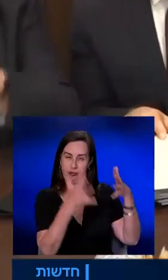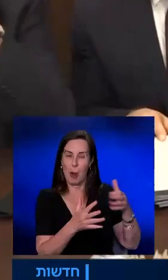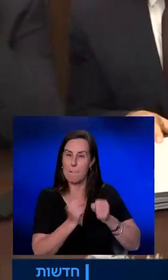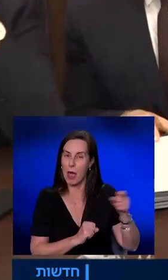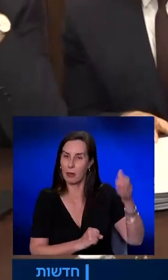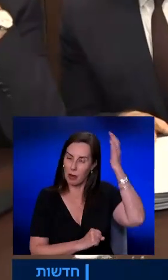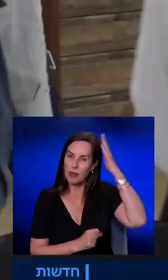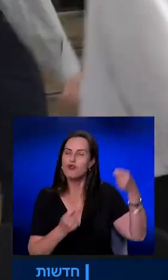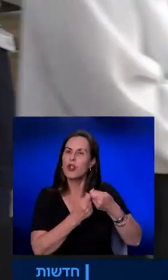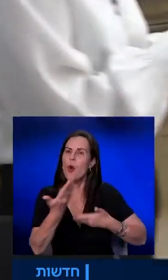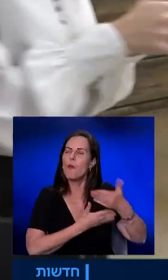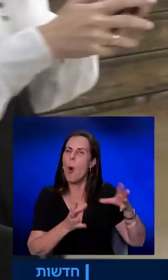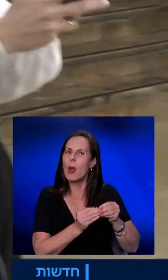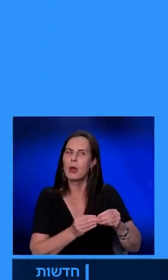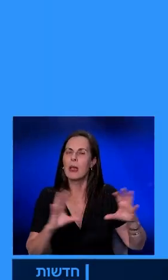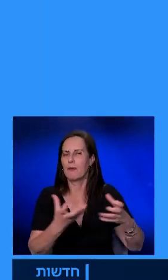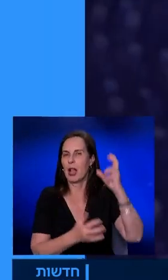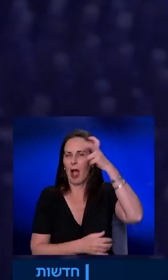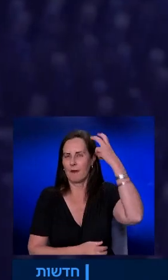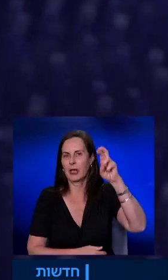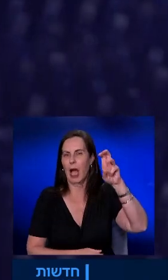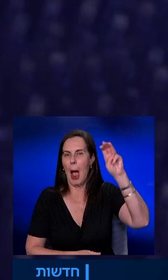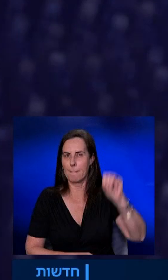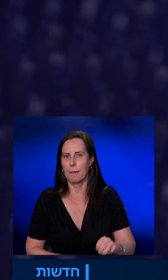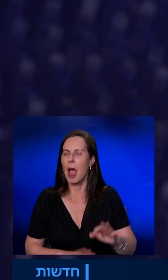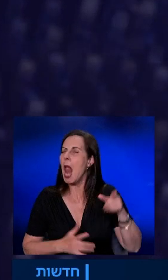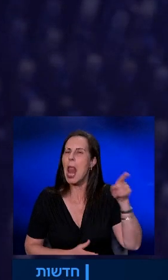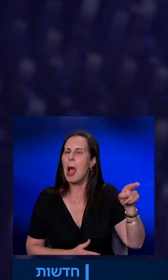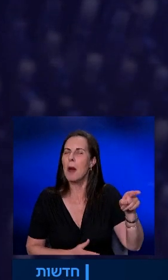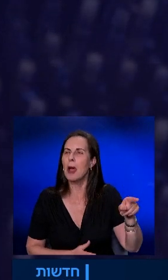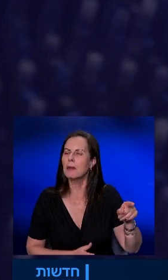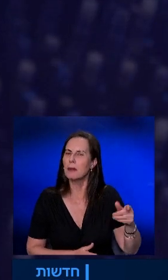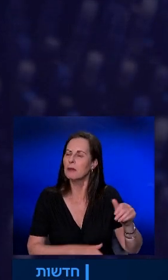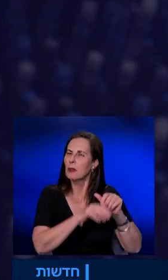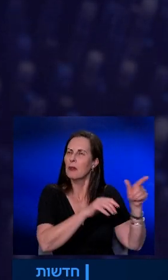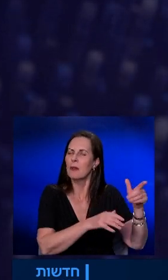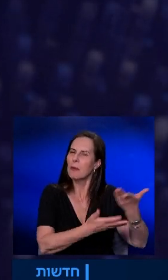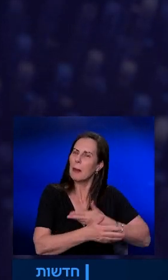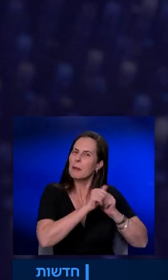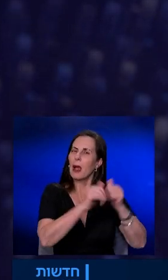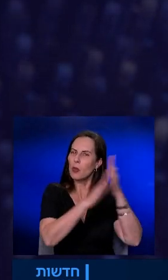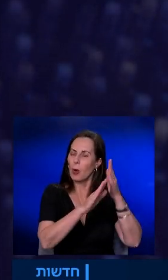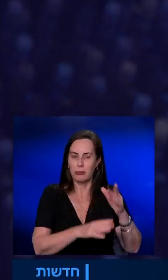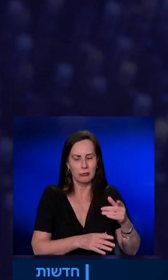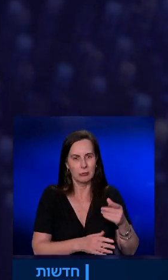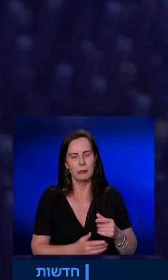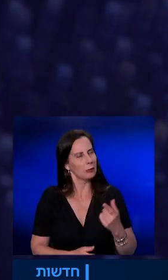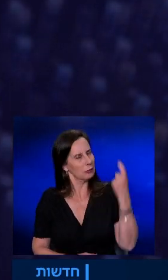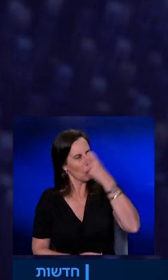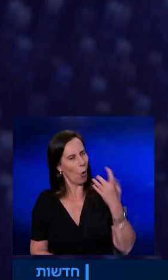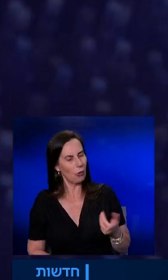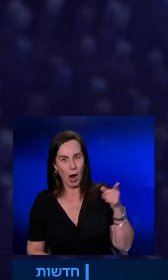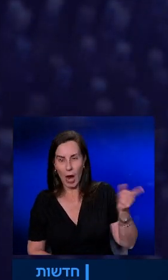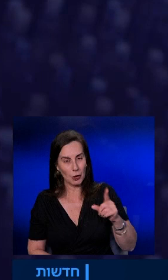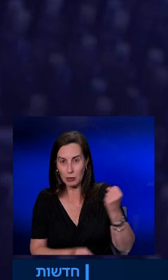על שיתוף הפעולה עם מפלגת רע"מ. למה אתם נשענים על תומכי טרור? תהו חלק מבני המשפחה. אתם לא